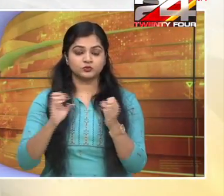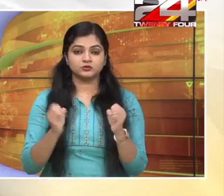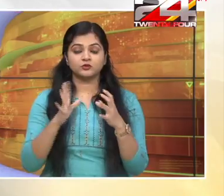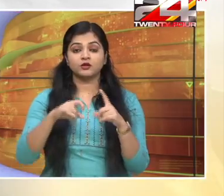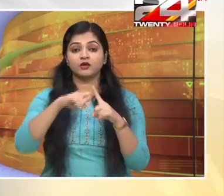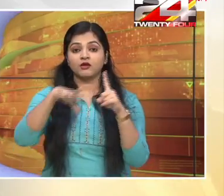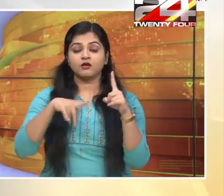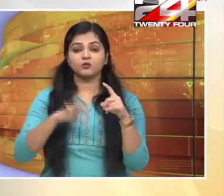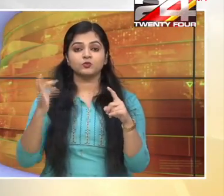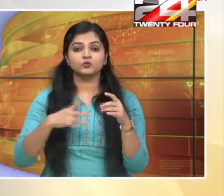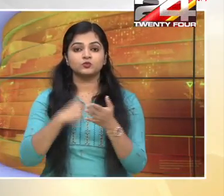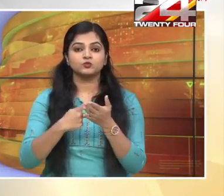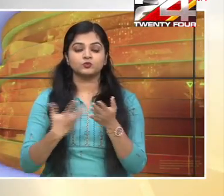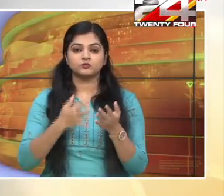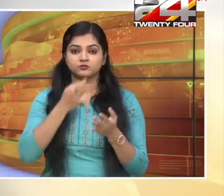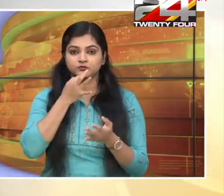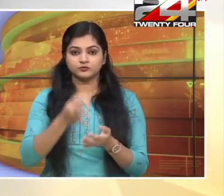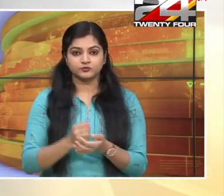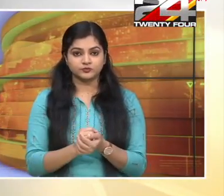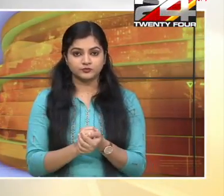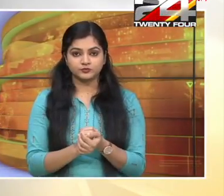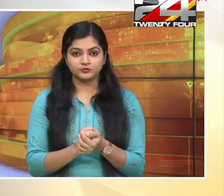നിർദ്ദേശമായി ആരോഗ്യമന്ത്രി പറയുന്നത്?